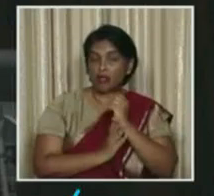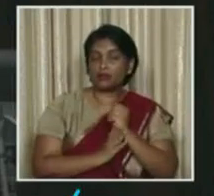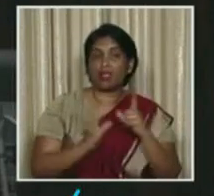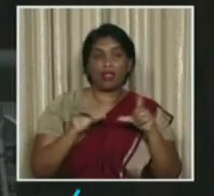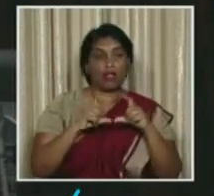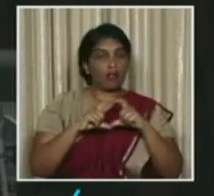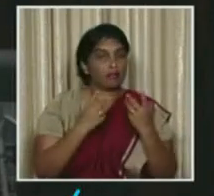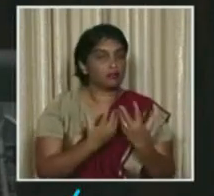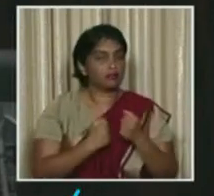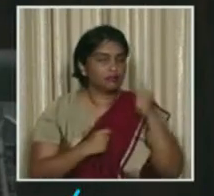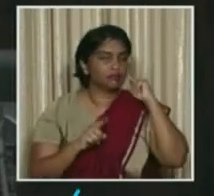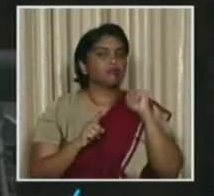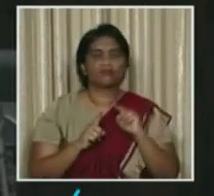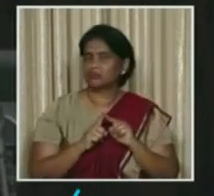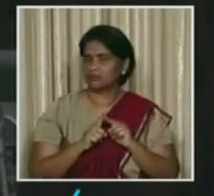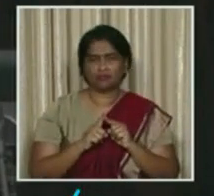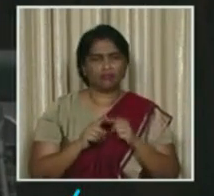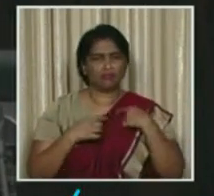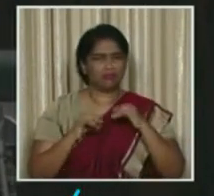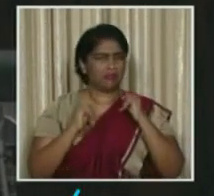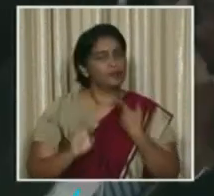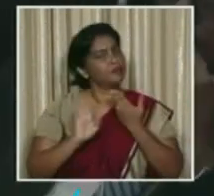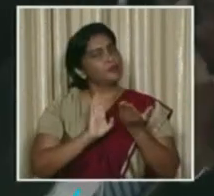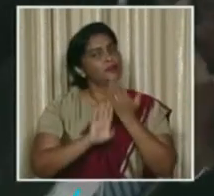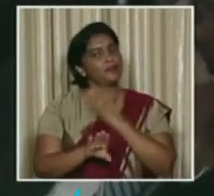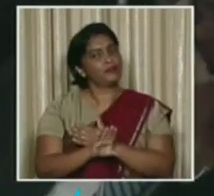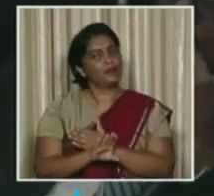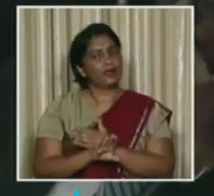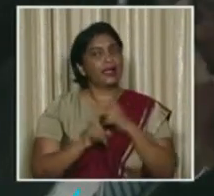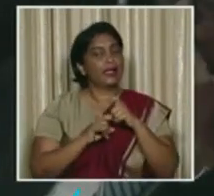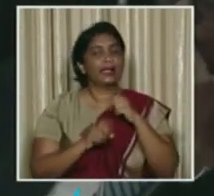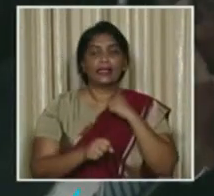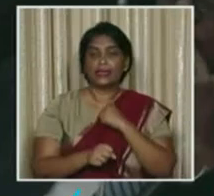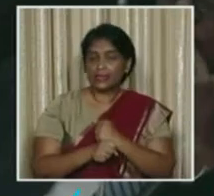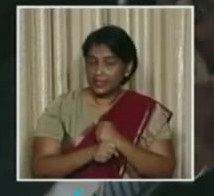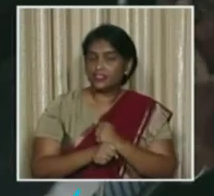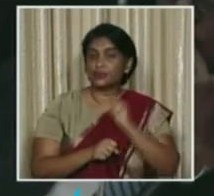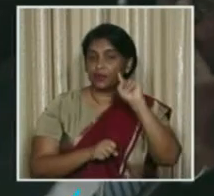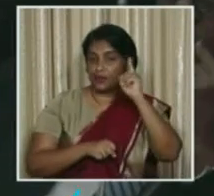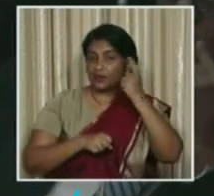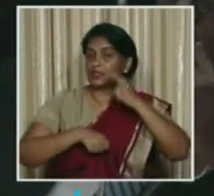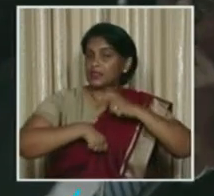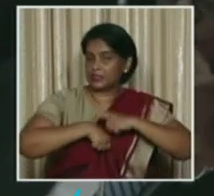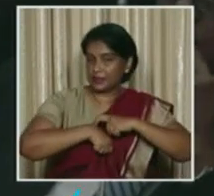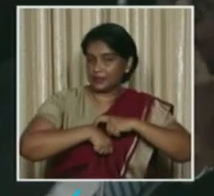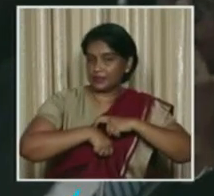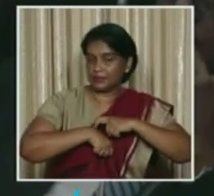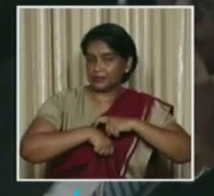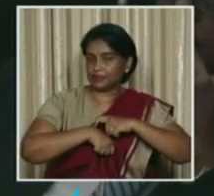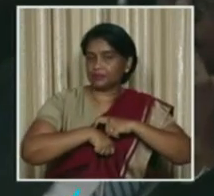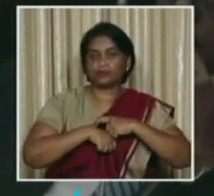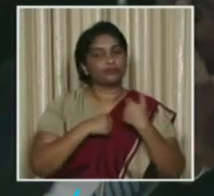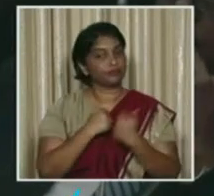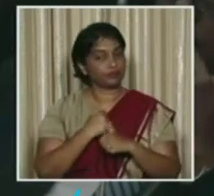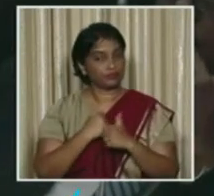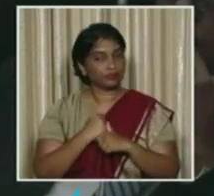ගැනීම කියන කාරණාව ඉතාමත්ම දුර්වල මට්ටමක තියෙන්නේ. ඩිජිටල්කරණයේ පළවෙනි අවස්ථාව සඳහා සකස්